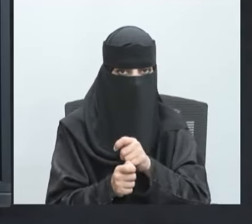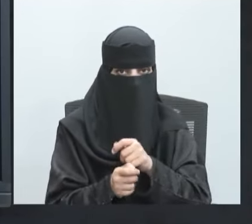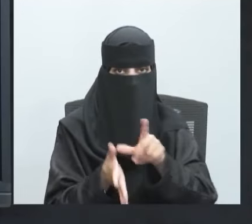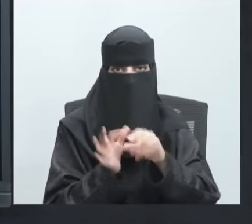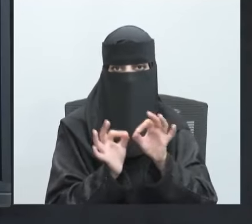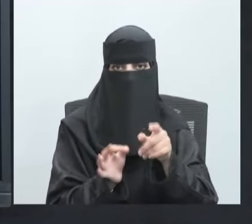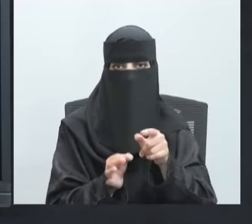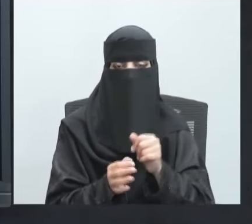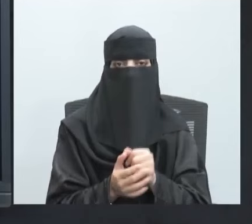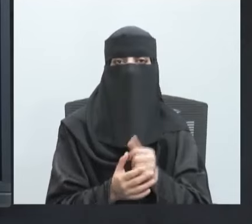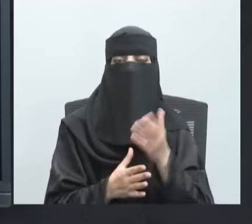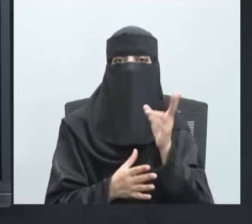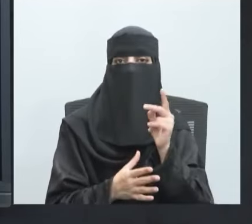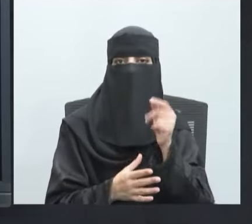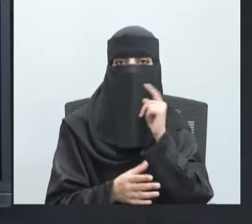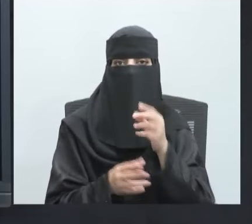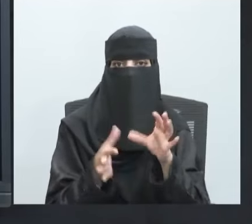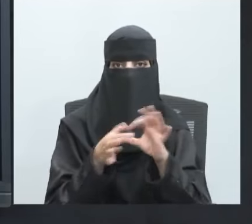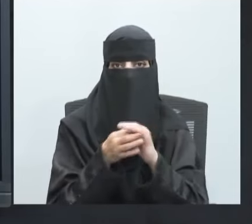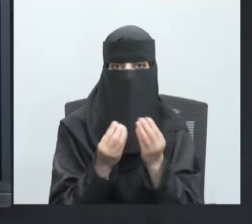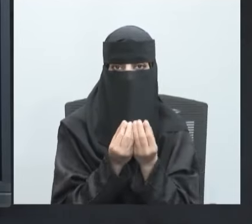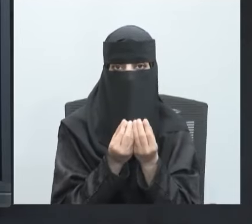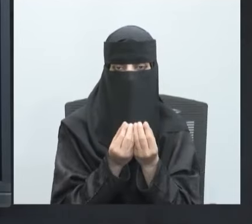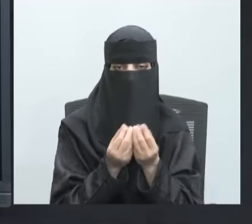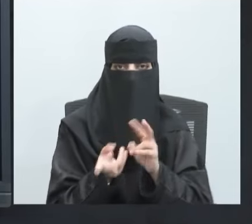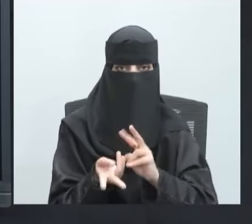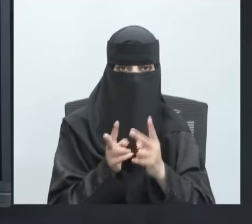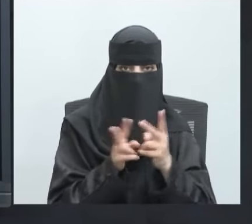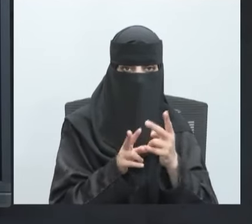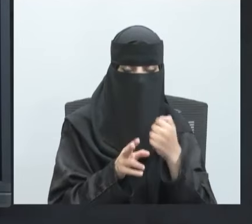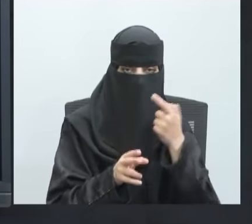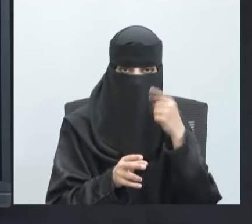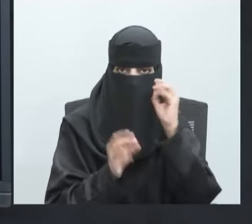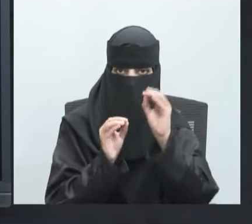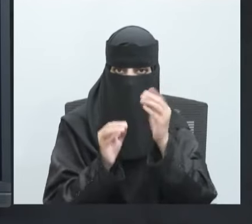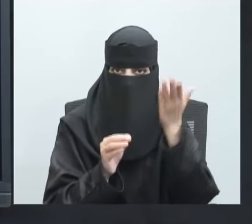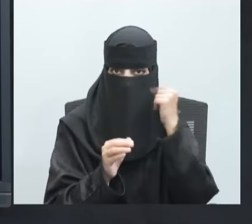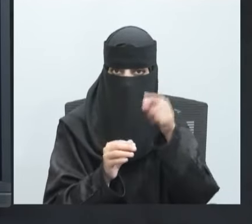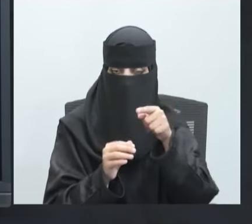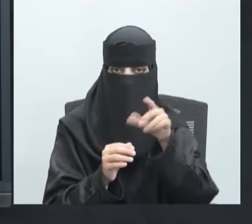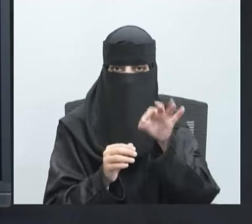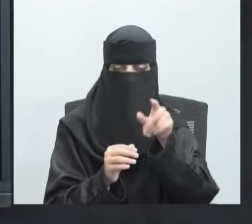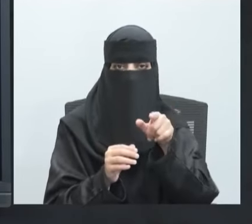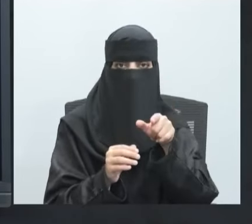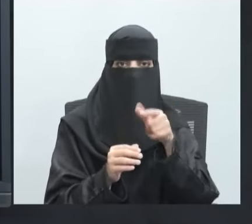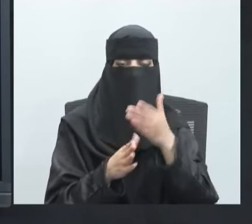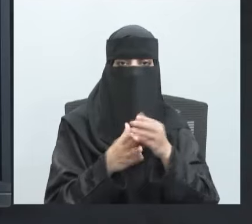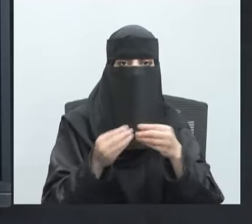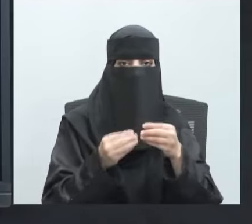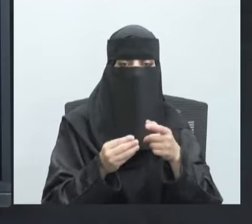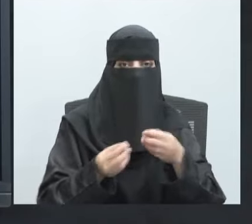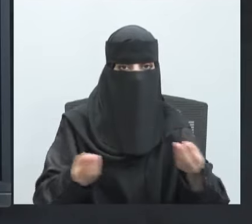تلك الخطه بما يتوافق مع تلك التغيرات لكن كما ذكرنا سابقا لا تكون تلك المرونه